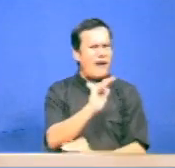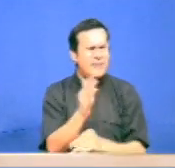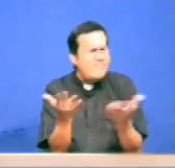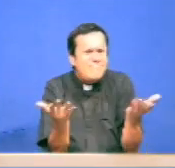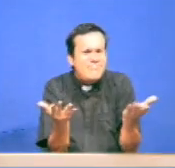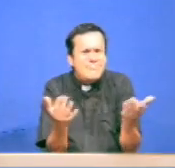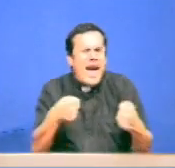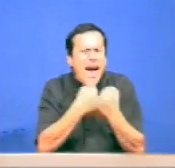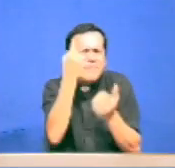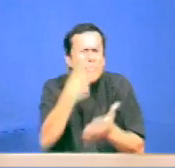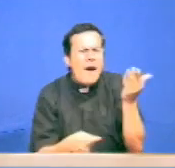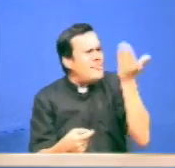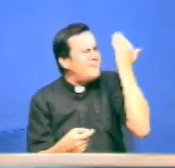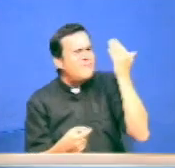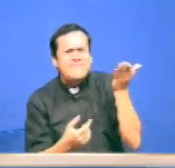"Mambo gani?"